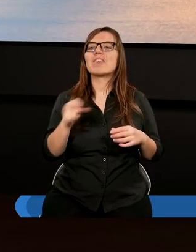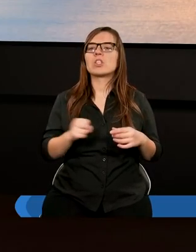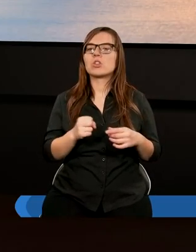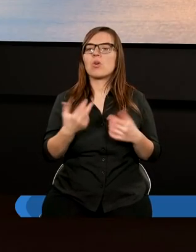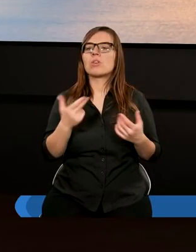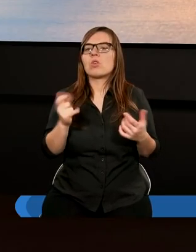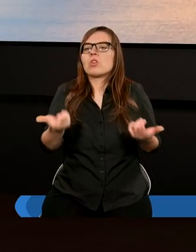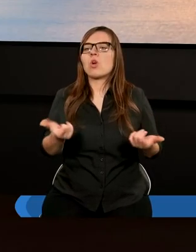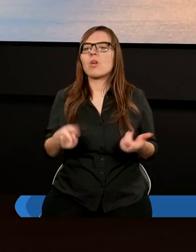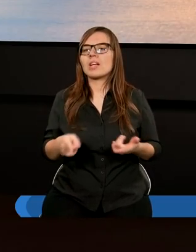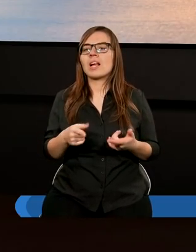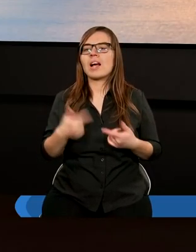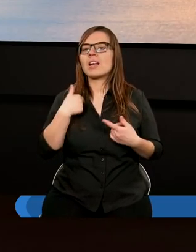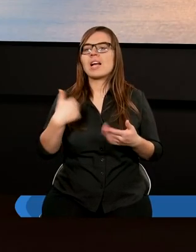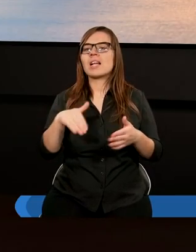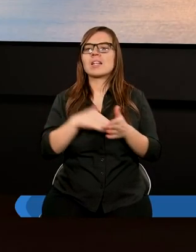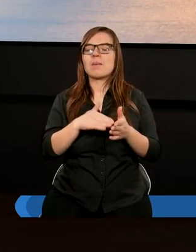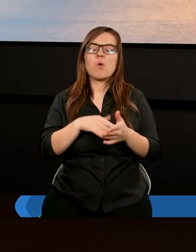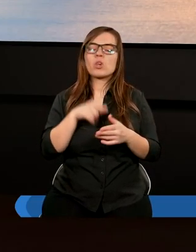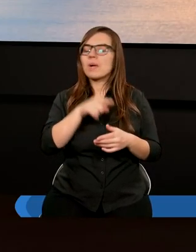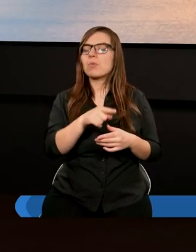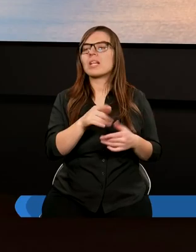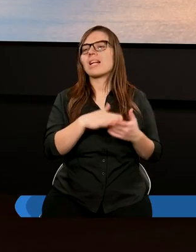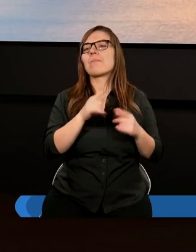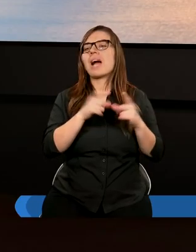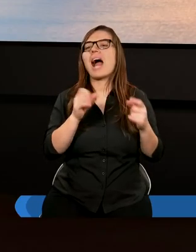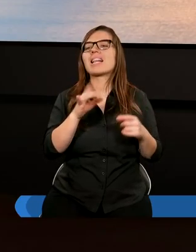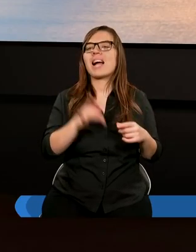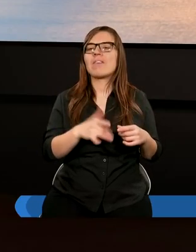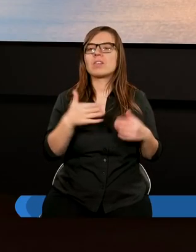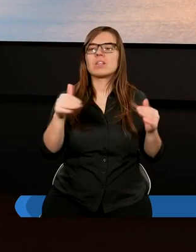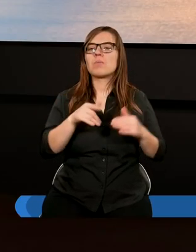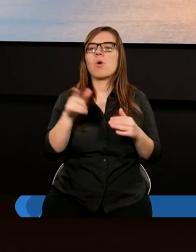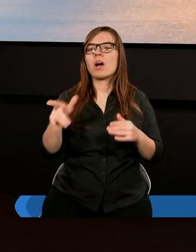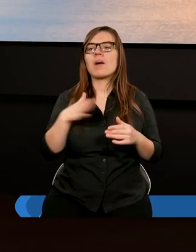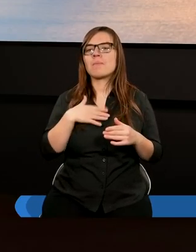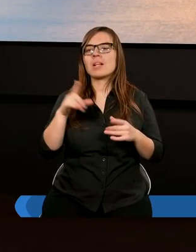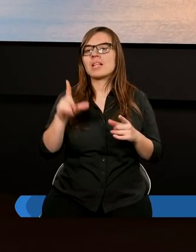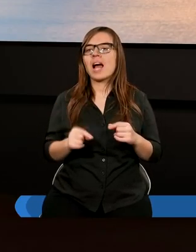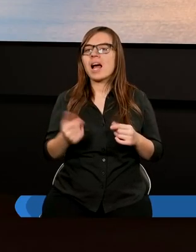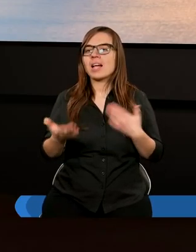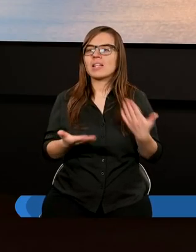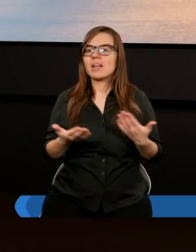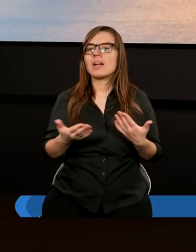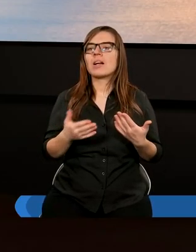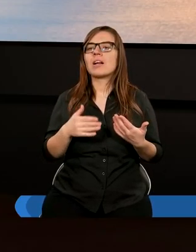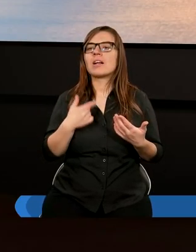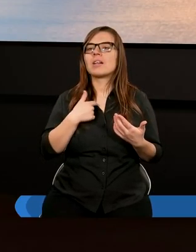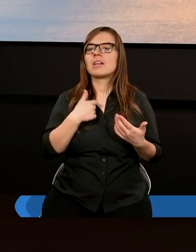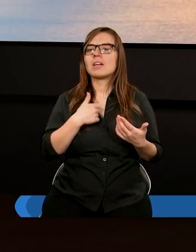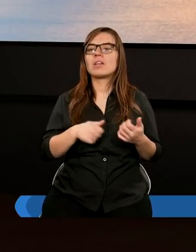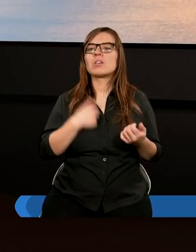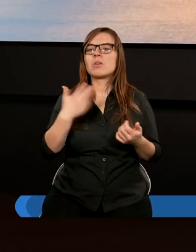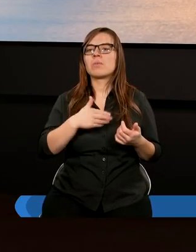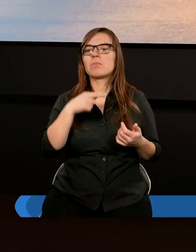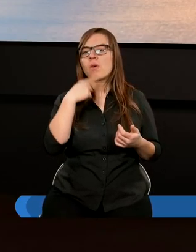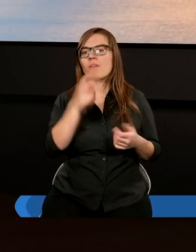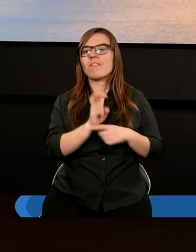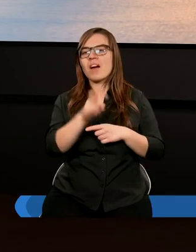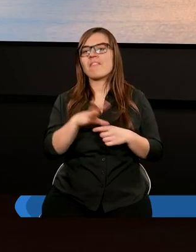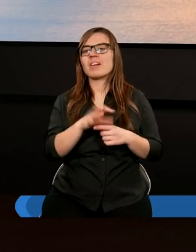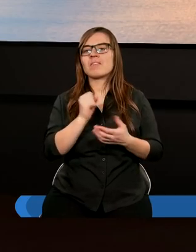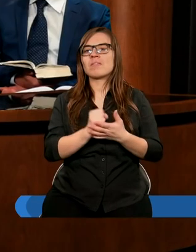No i co z tego? Ale ja nie potrzebuję więcej. I mogę mieć taniej. Natomiast, moi drodzy, żebyśmy może tak nie weszli